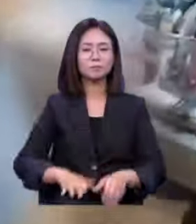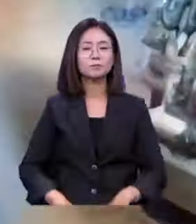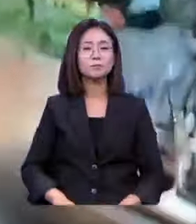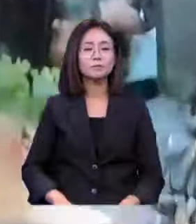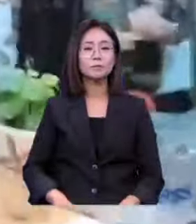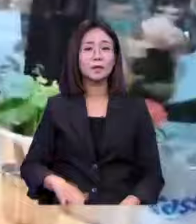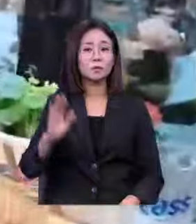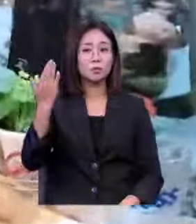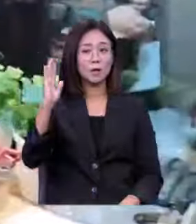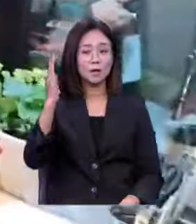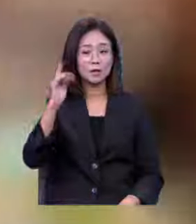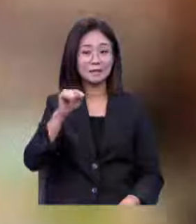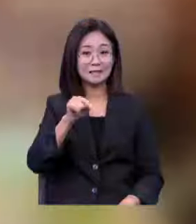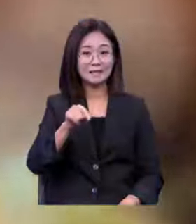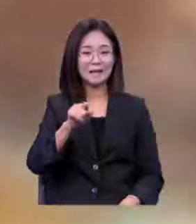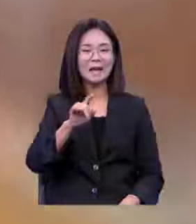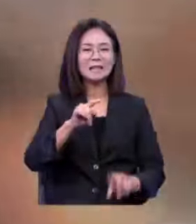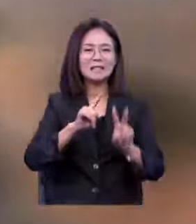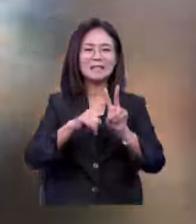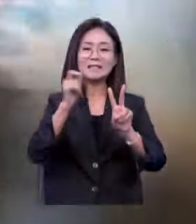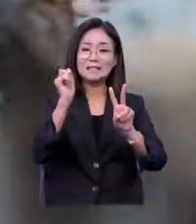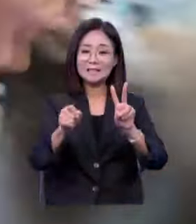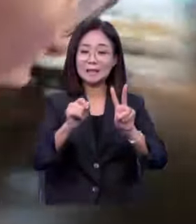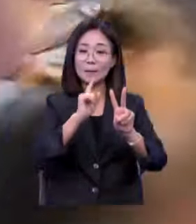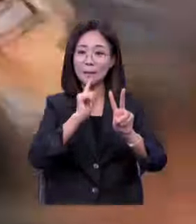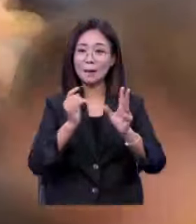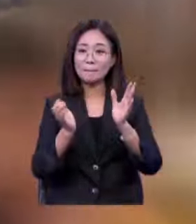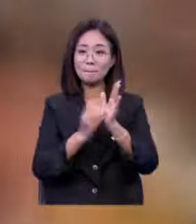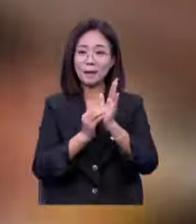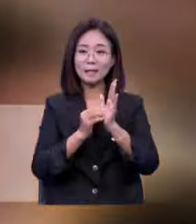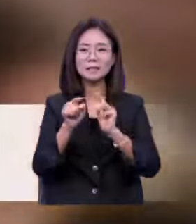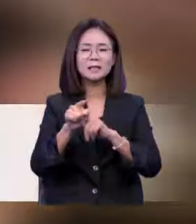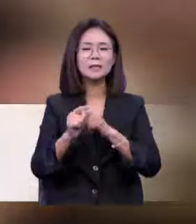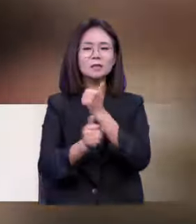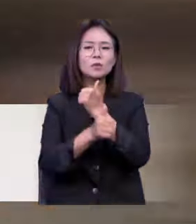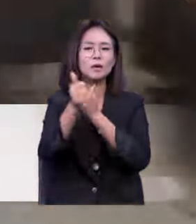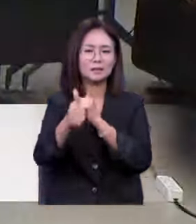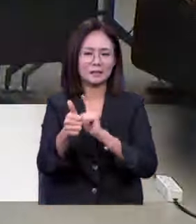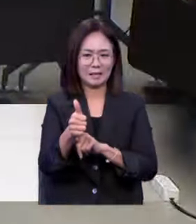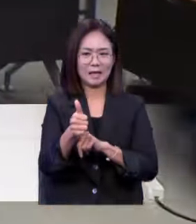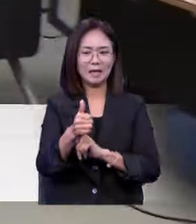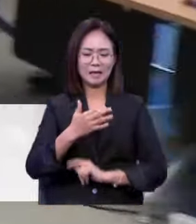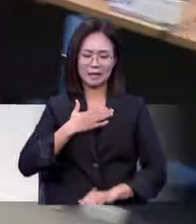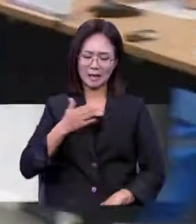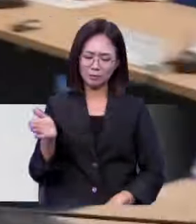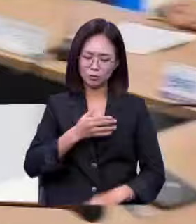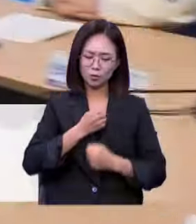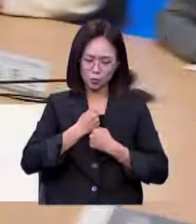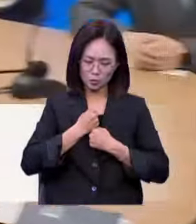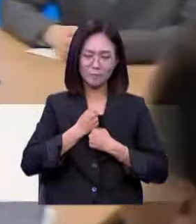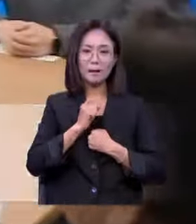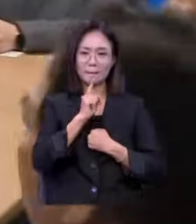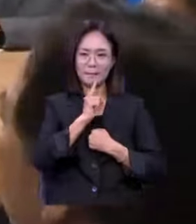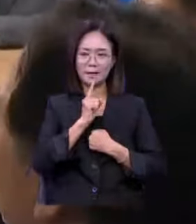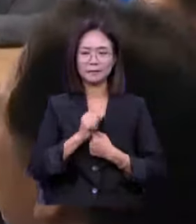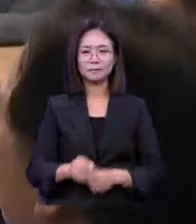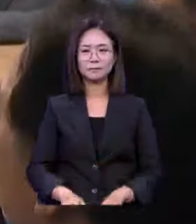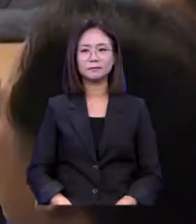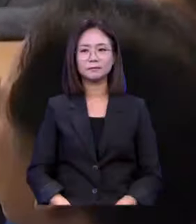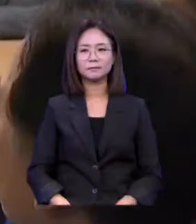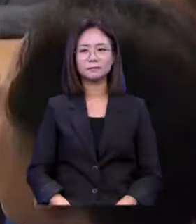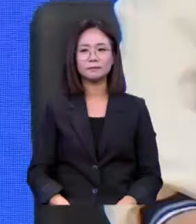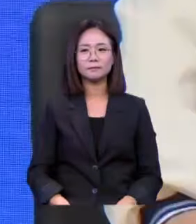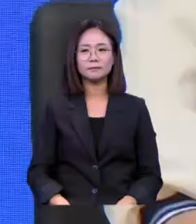지역 유세에서 이찍 발언이 논란이 됐던 이재명 공동 선대위원장도 자신부터 조심하겠다 발을